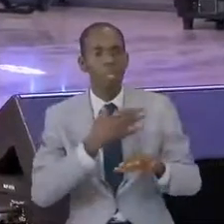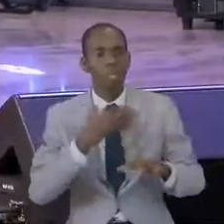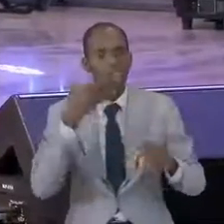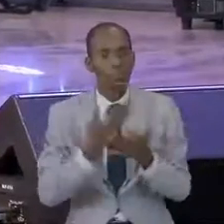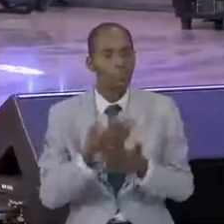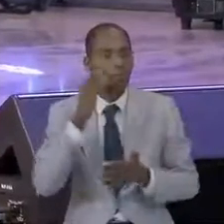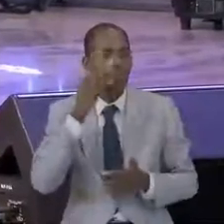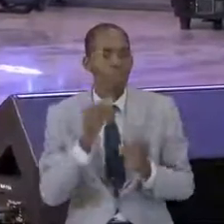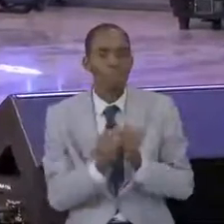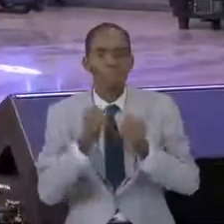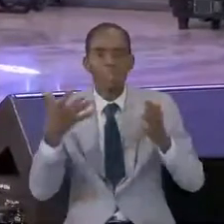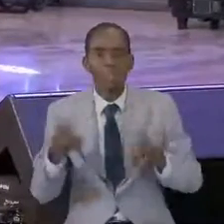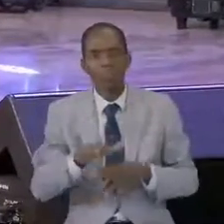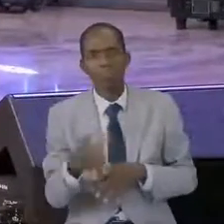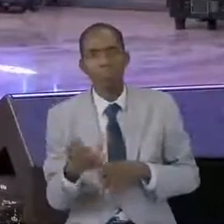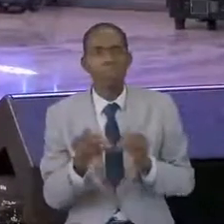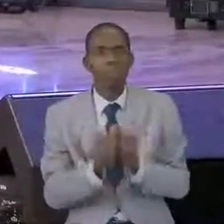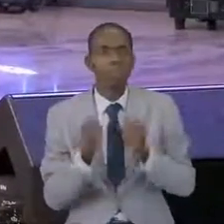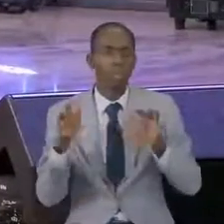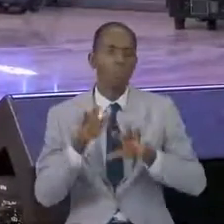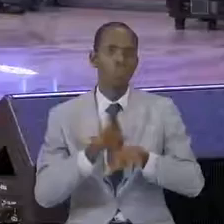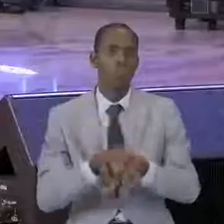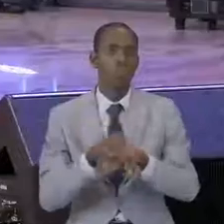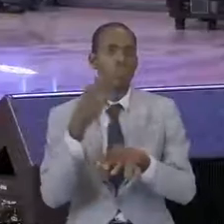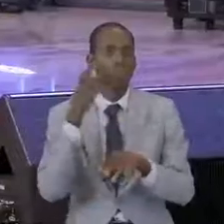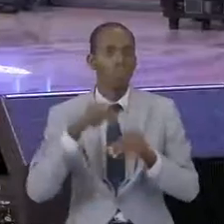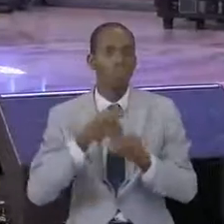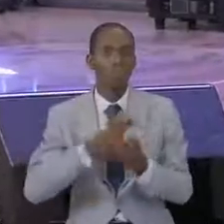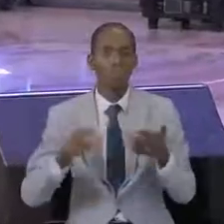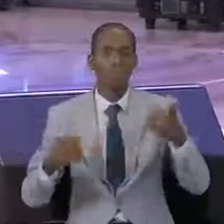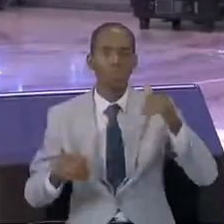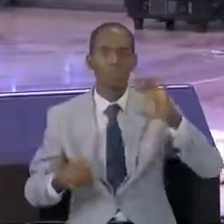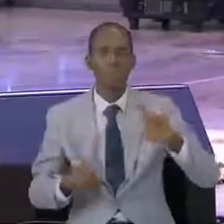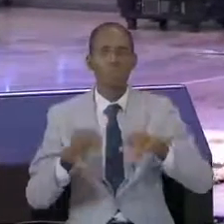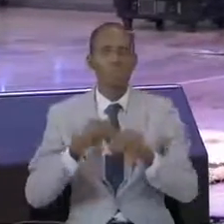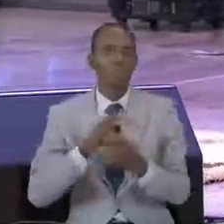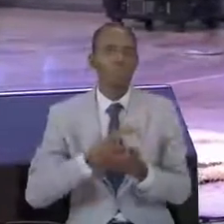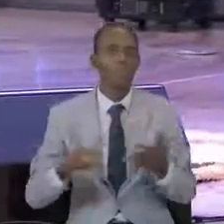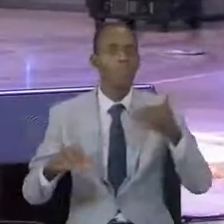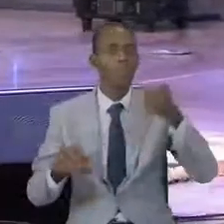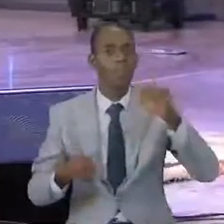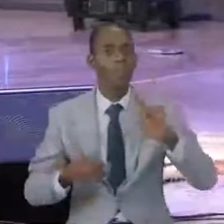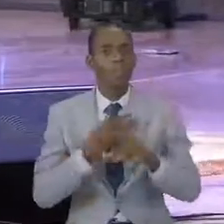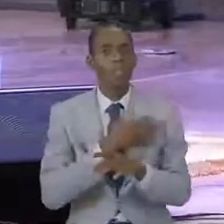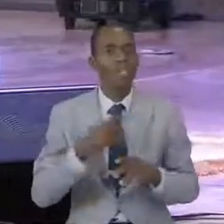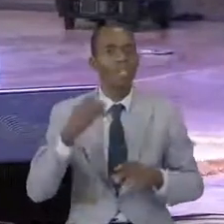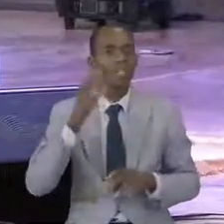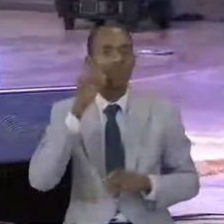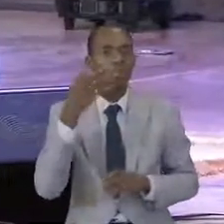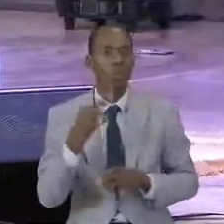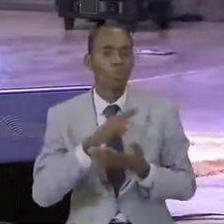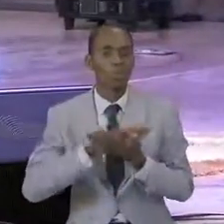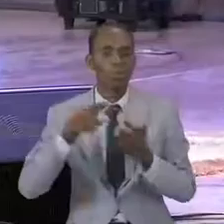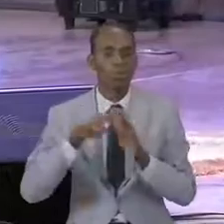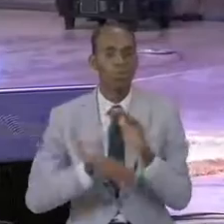de publicité d'hypocrisie verset 18h dans le verset 18 le fruit de la